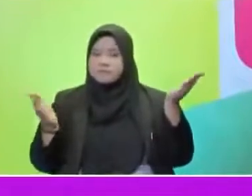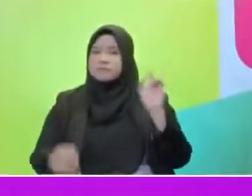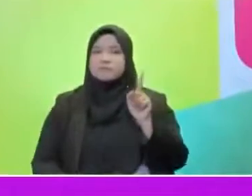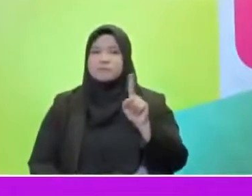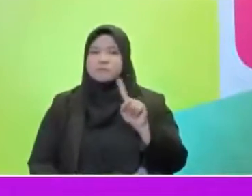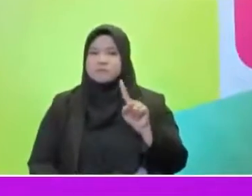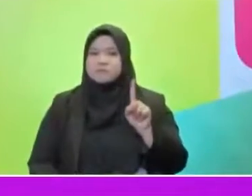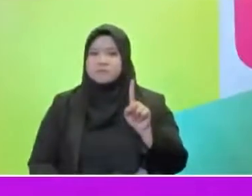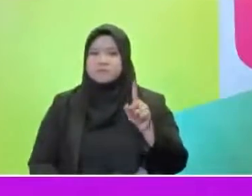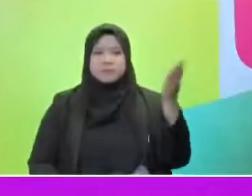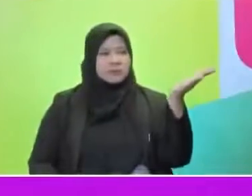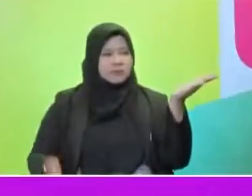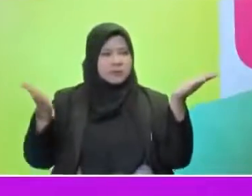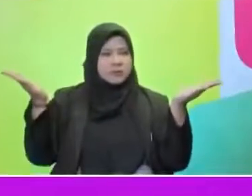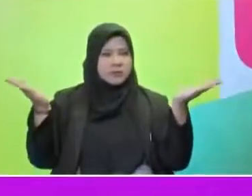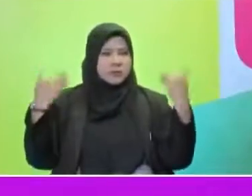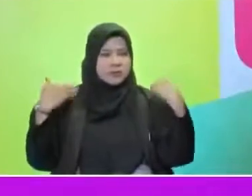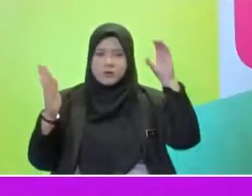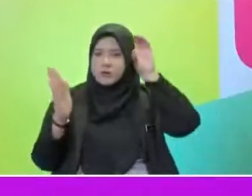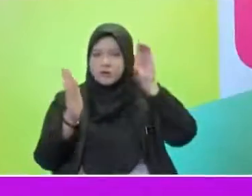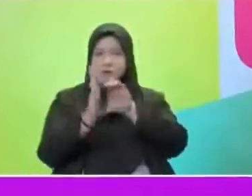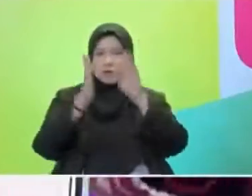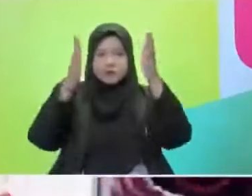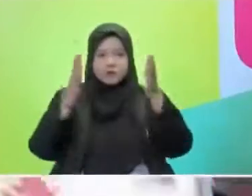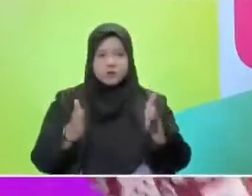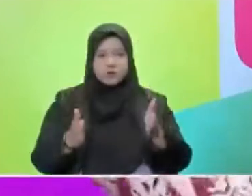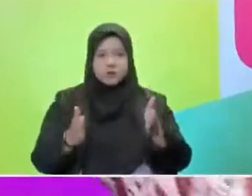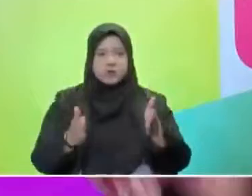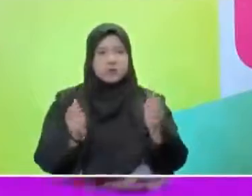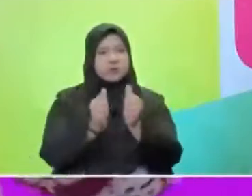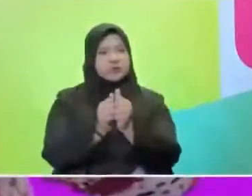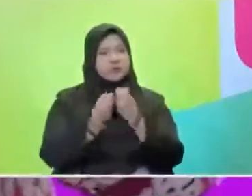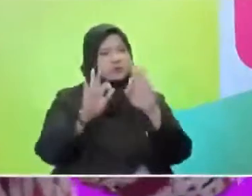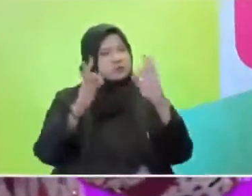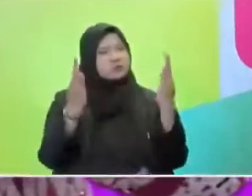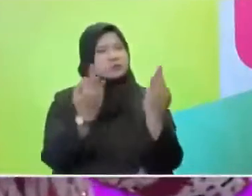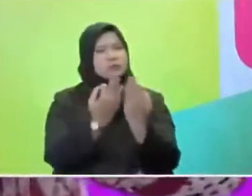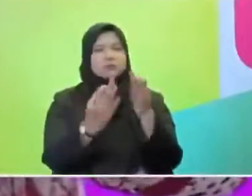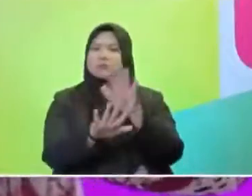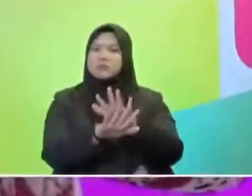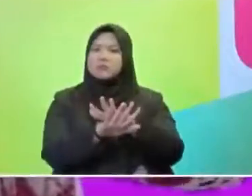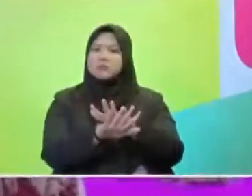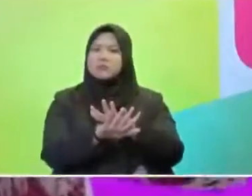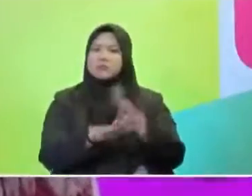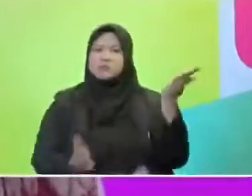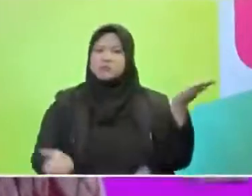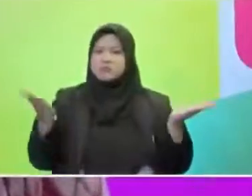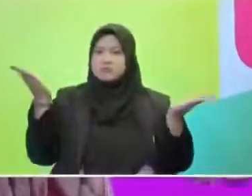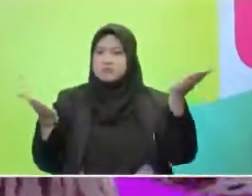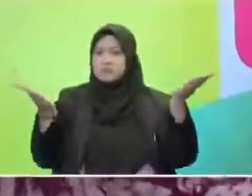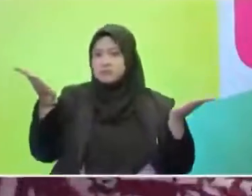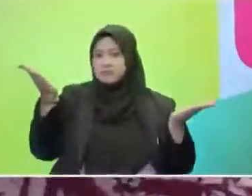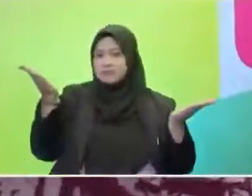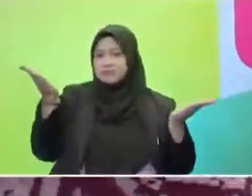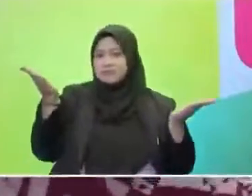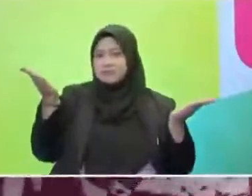ahli keluarga juga, cikgu. Betul. Saya rasa yang ini. Macam mana cikgu jawapan saya? Betul ke? Betul.